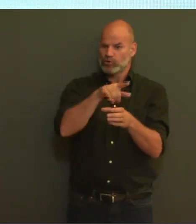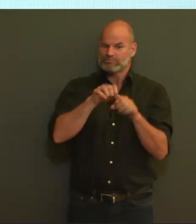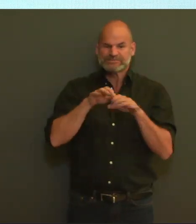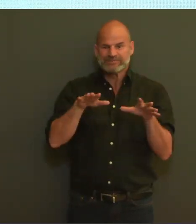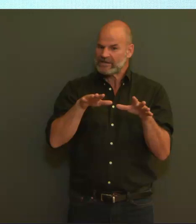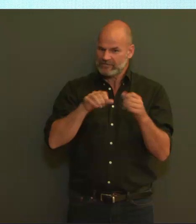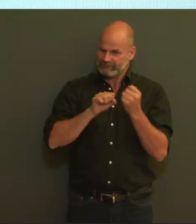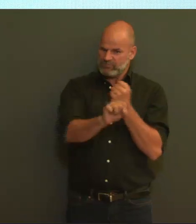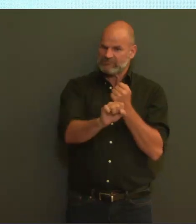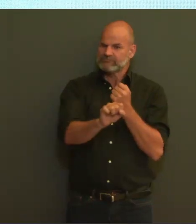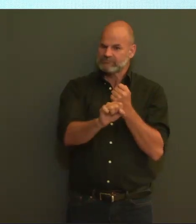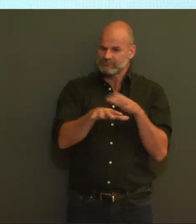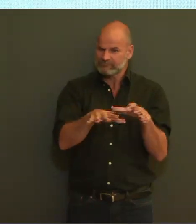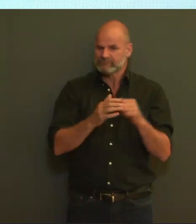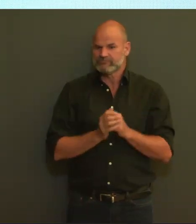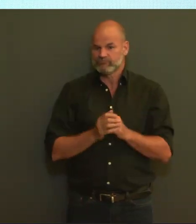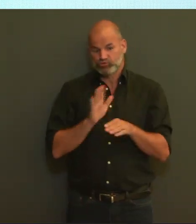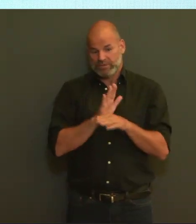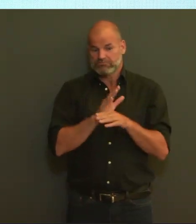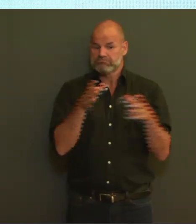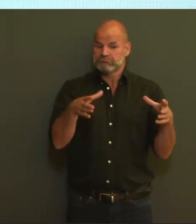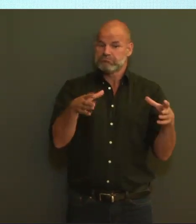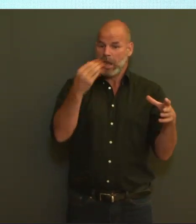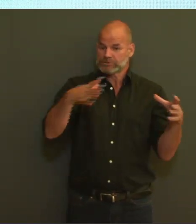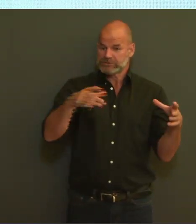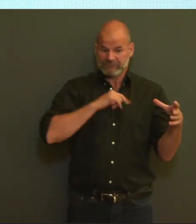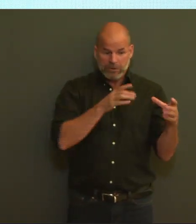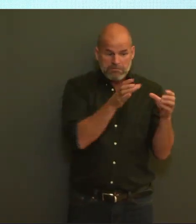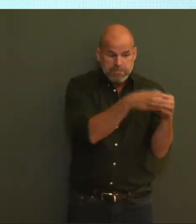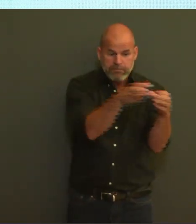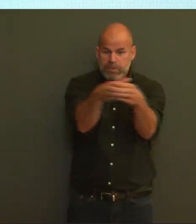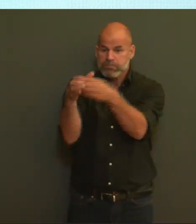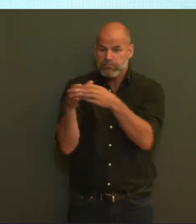en andere modaliteiten. Maar daar zal later nog meer over gecommuniceerd worden.